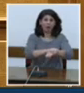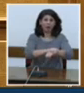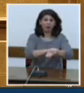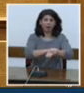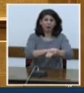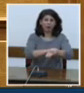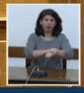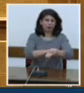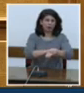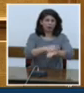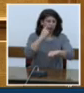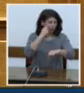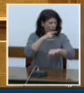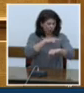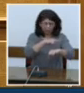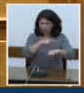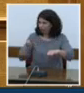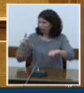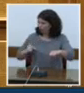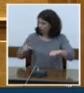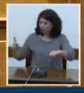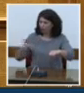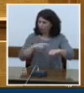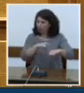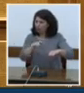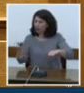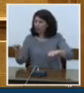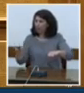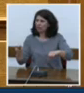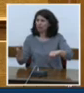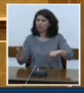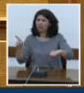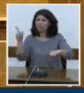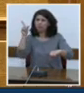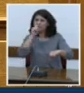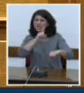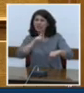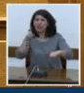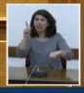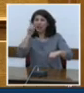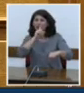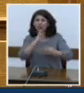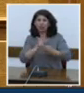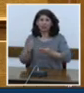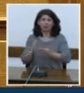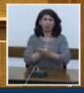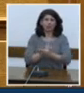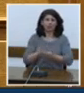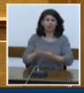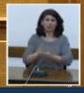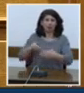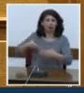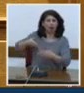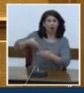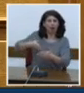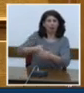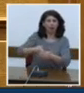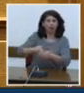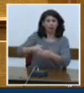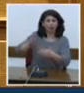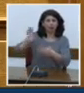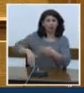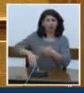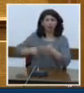δικαιοσύνης, γεννώντας ψεύτικους διχασμούς και εμποδίζοντας τελικά τα